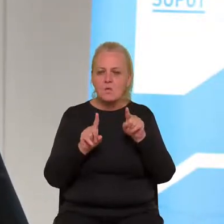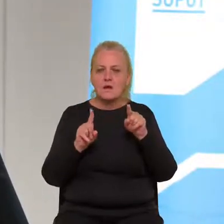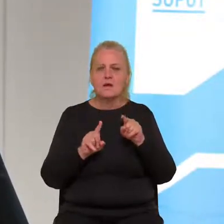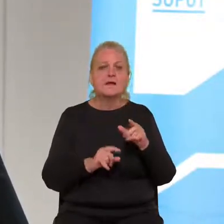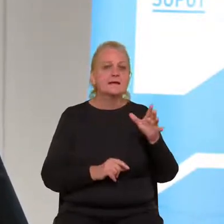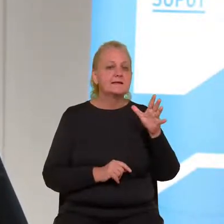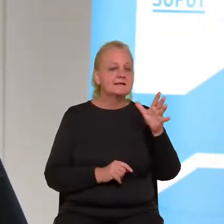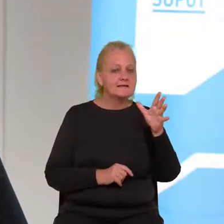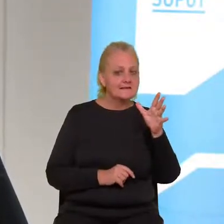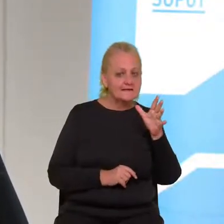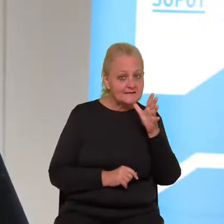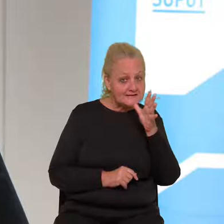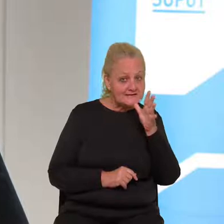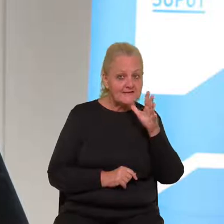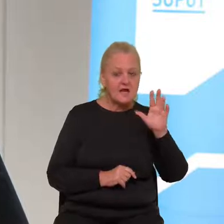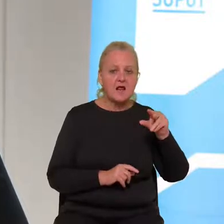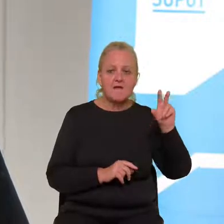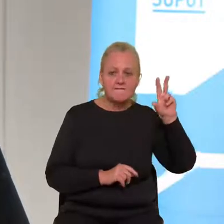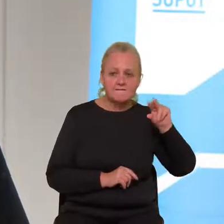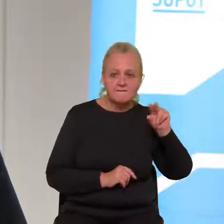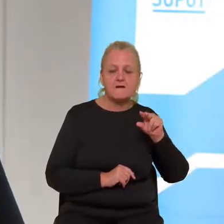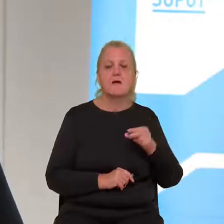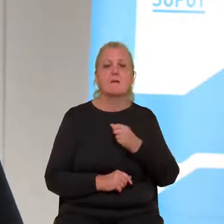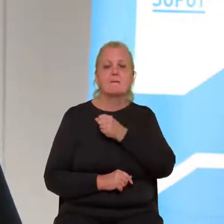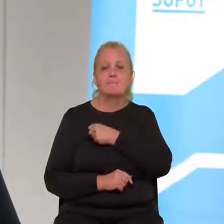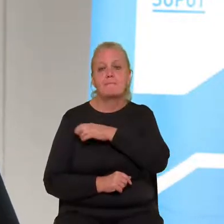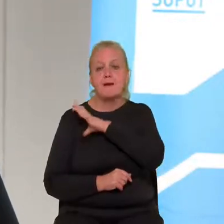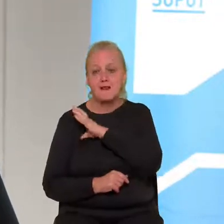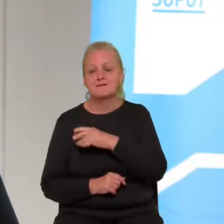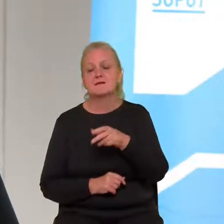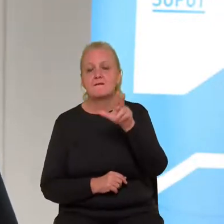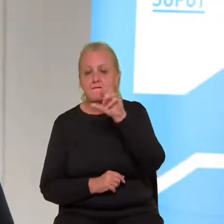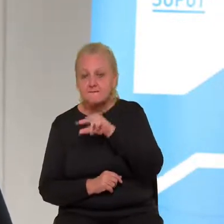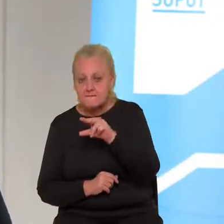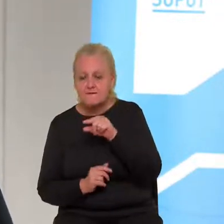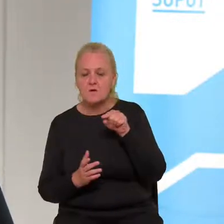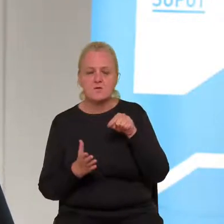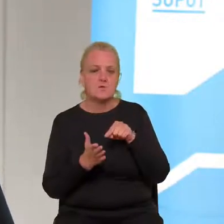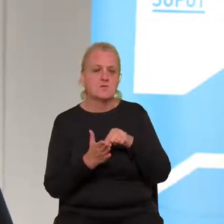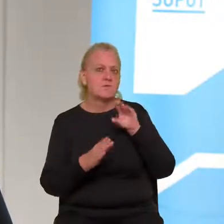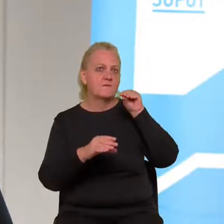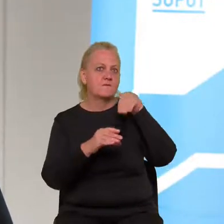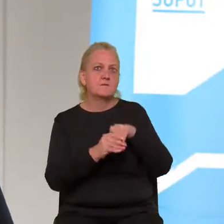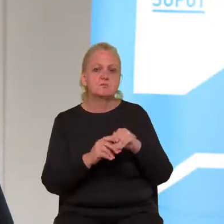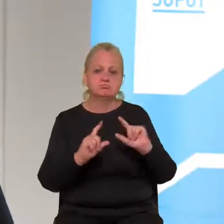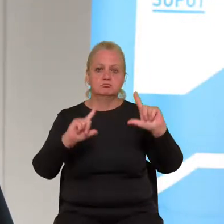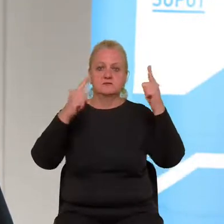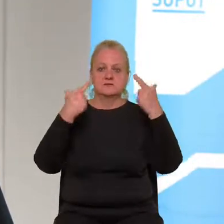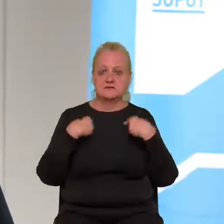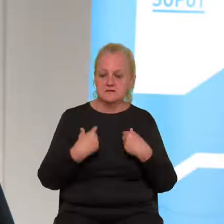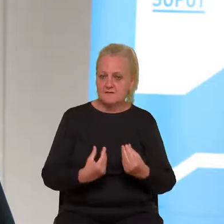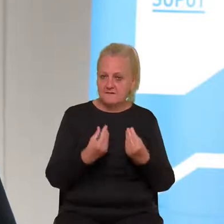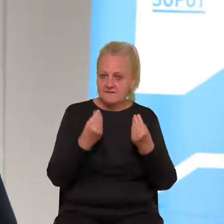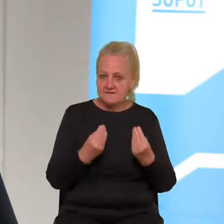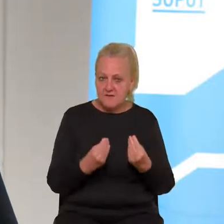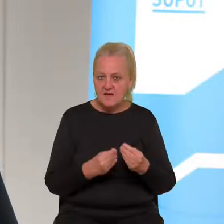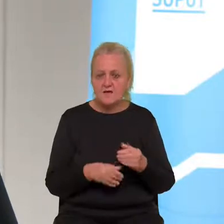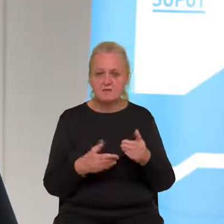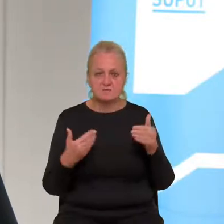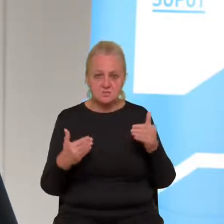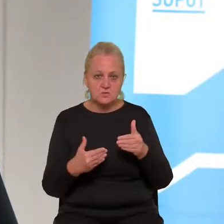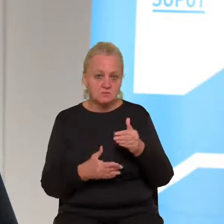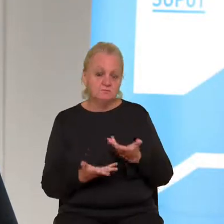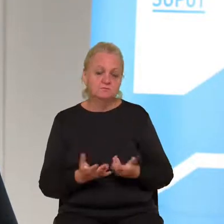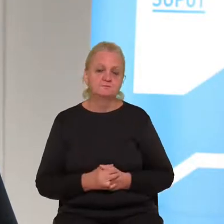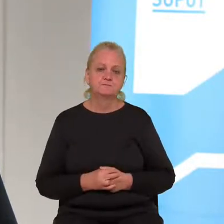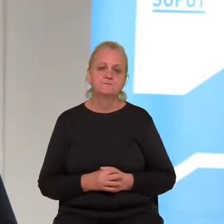Izraela i Palestyny sama w sobie musiała prawdopodobnie być zaskakująca, fascynująca, ale też